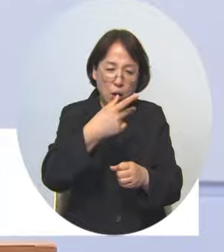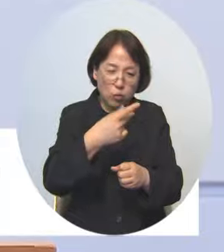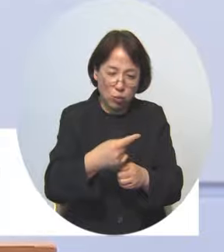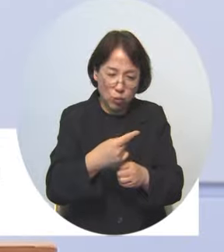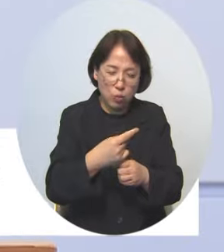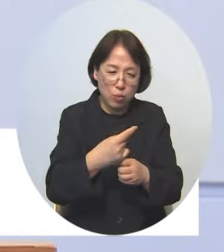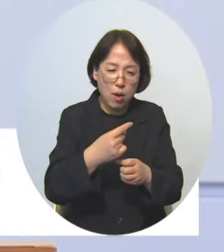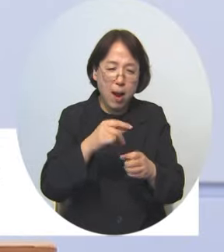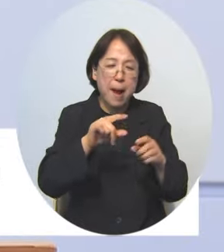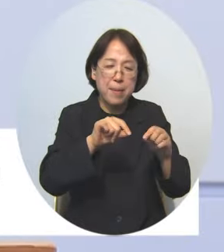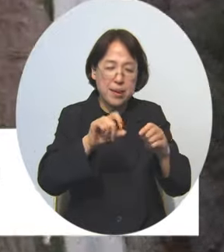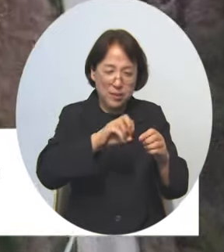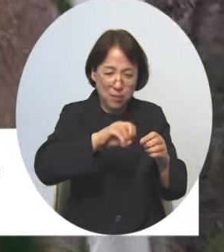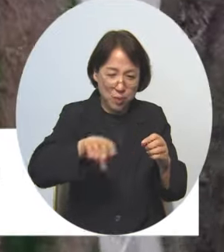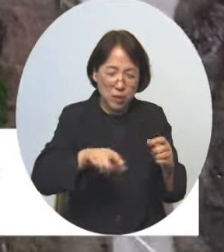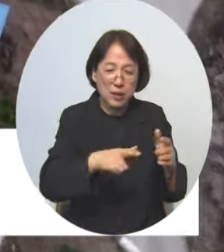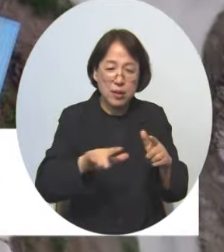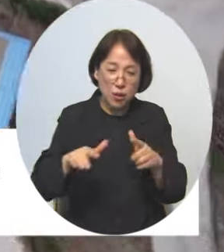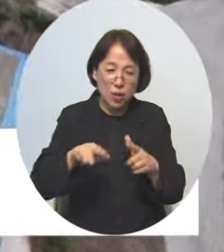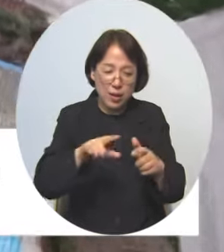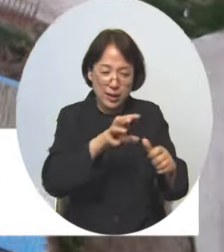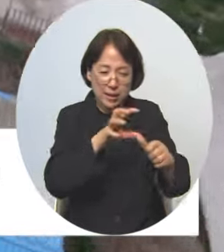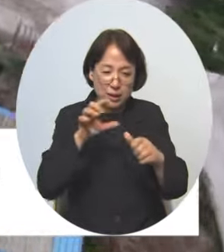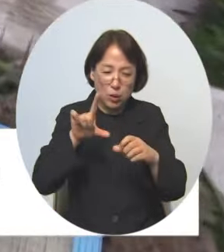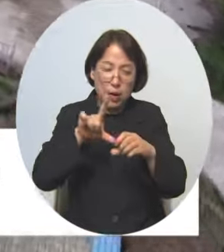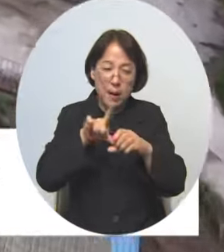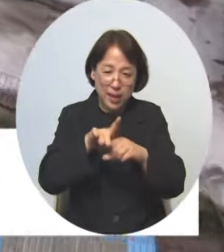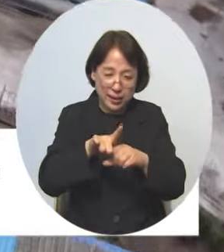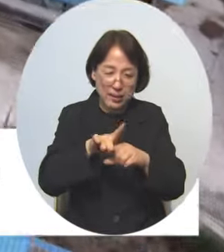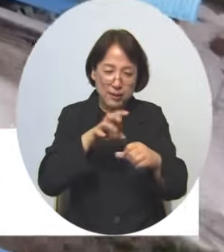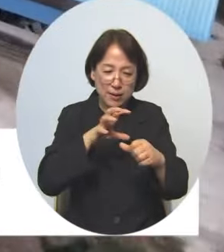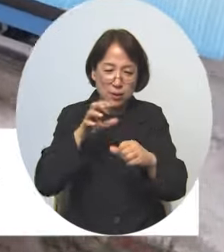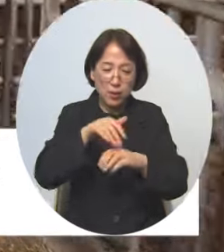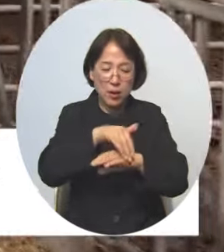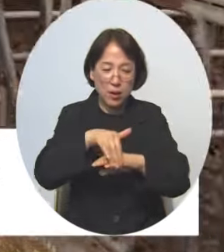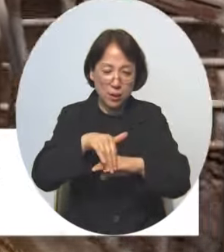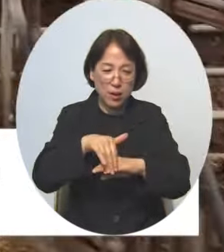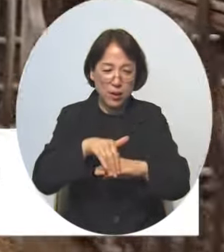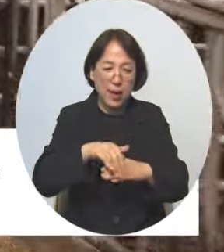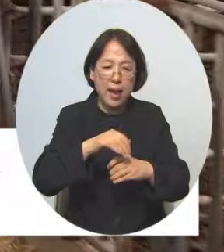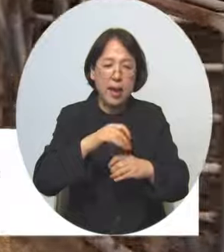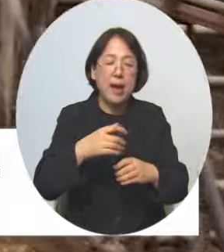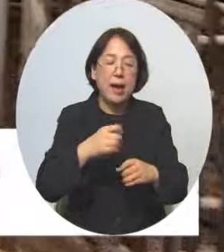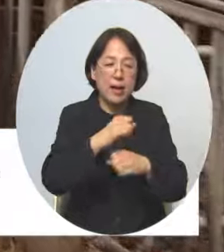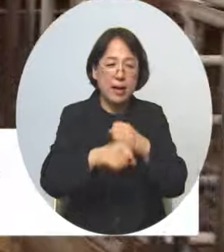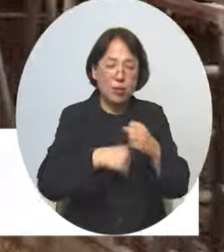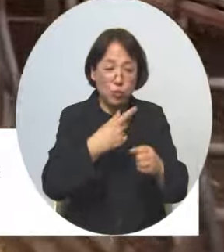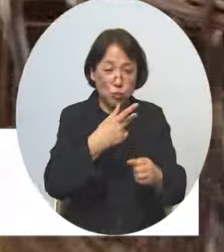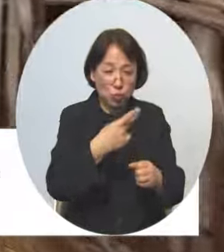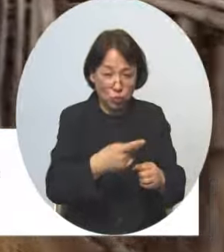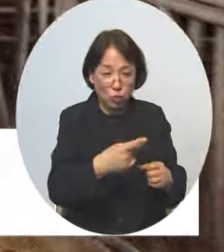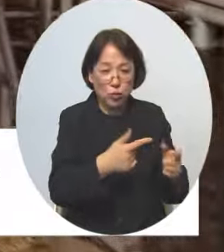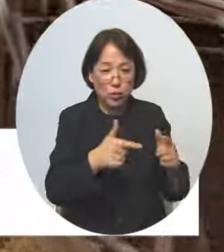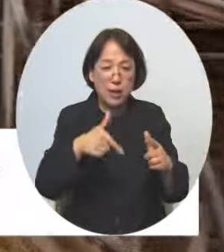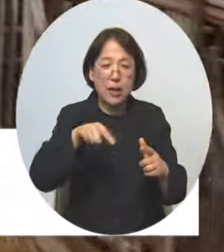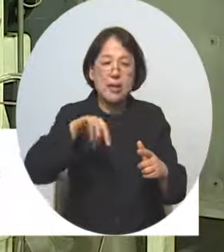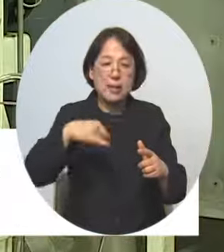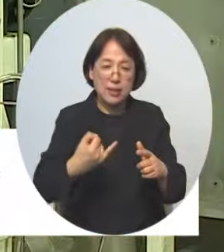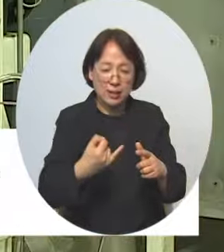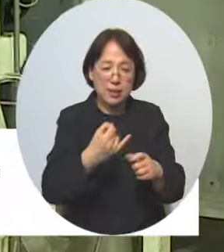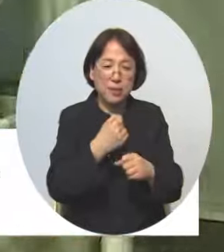바이오가스로 전환하기로 했습니다. 정부는 가축 분뇨나 음식물 등 유기성 폐자원을 활용한 바이오가스의 생산을